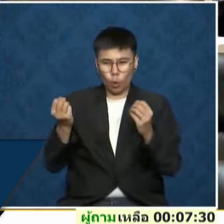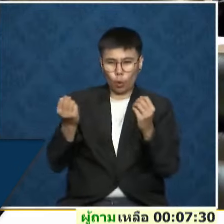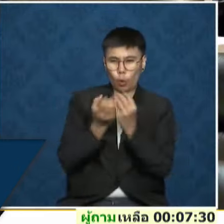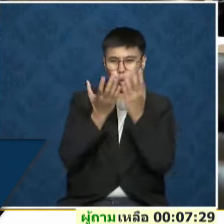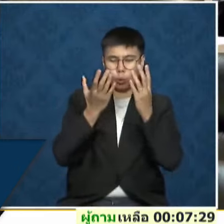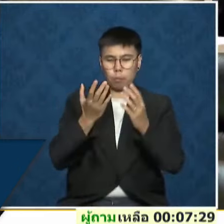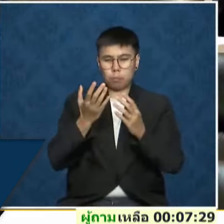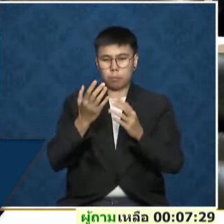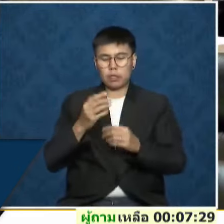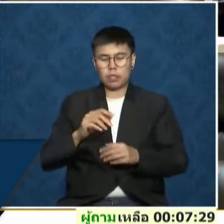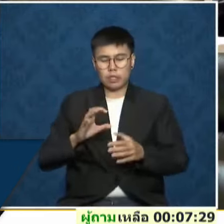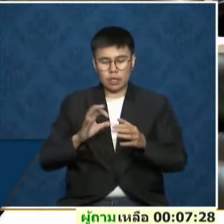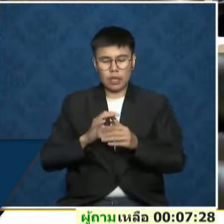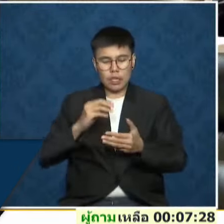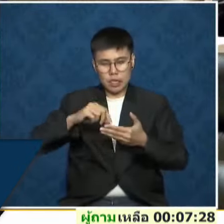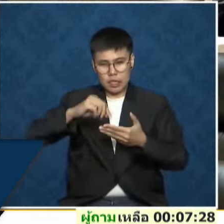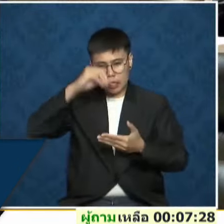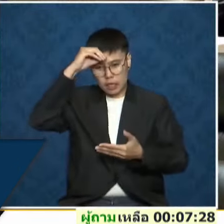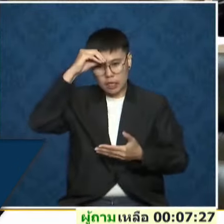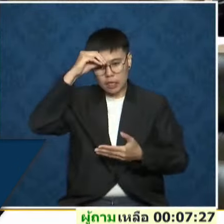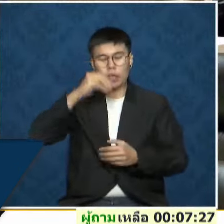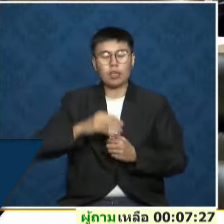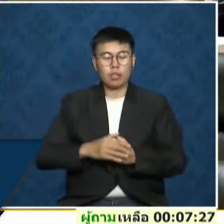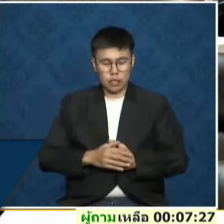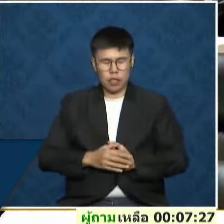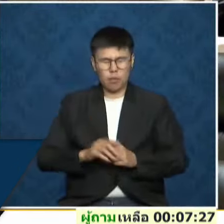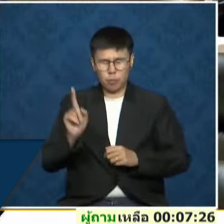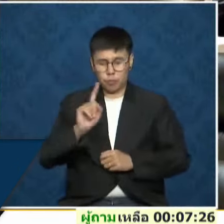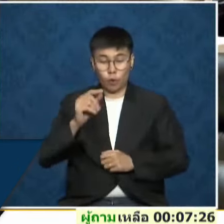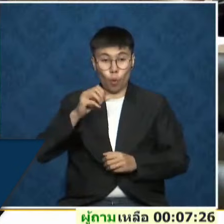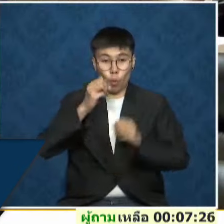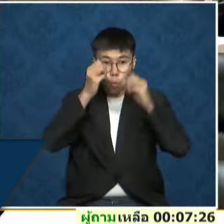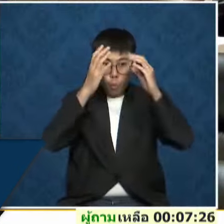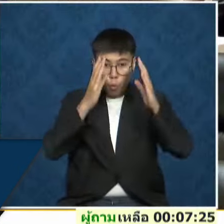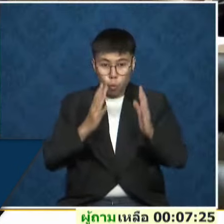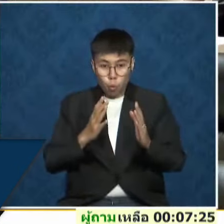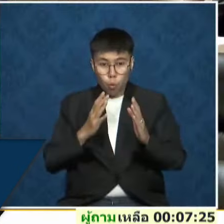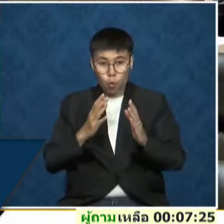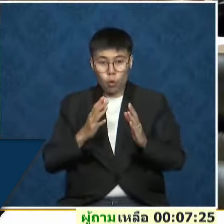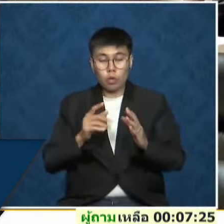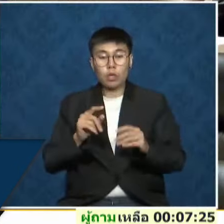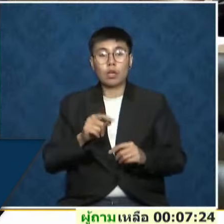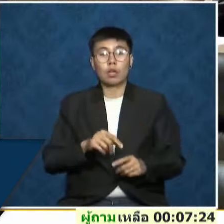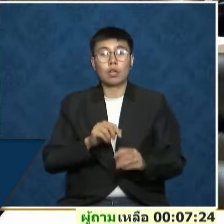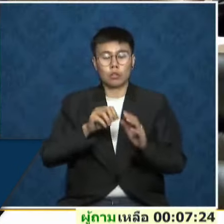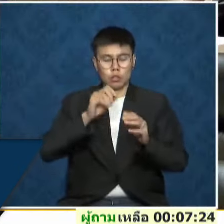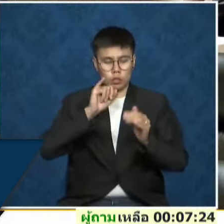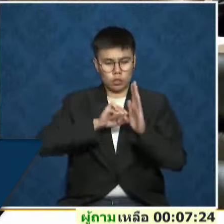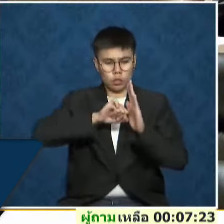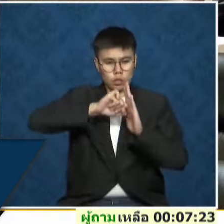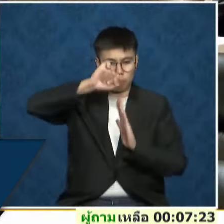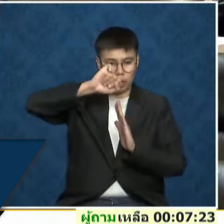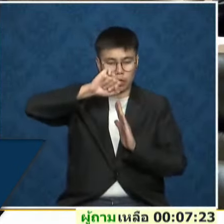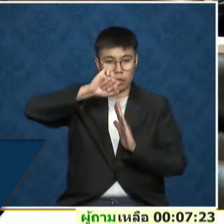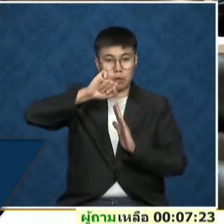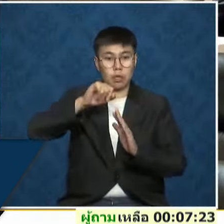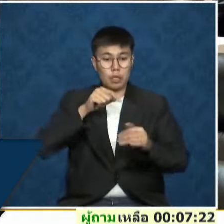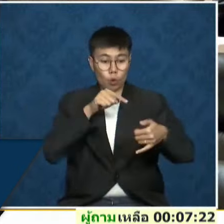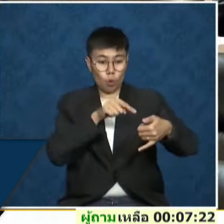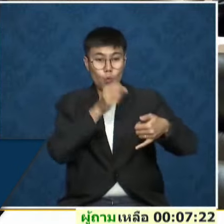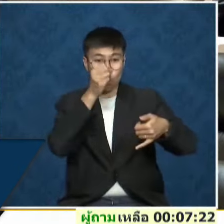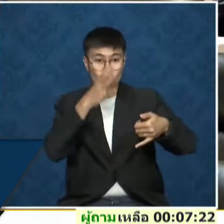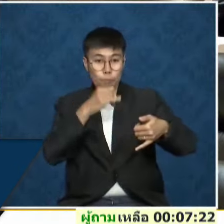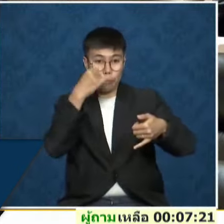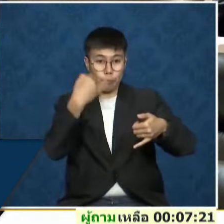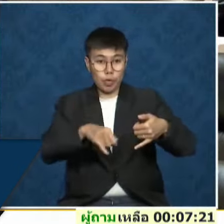กแล้วนะคะแต่เก่ากว่าข่าวราชประชานุเคราะห์21คือครูท่านหนึ่งในอำเภออมก๋อยจังหวัดเชียงใหม่ที่ถูกปปช.ชี้มูลความผิด